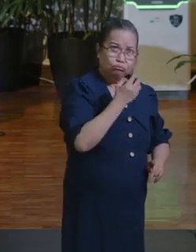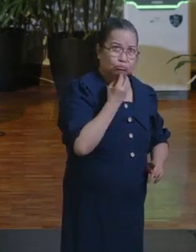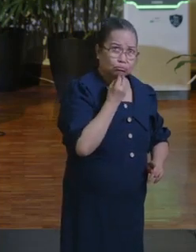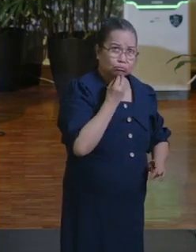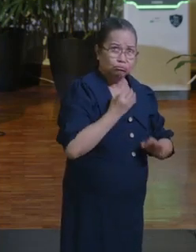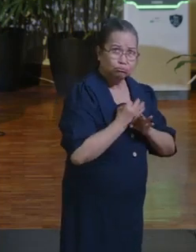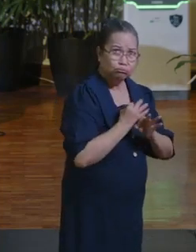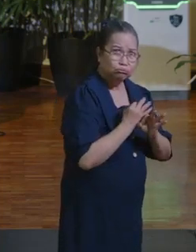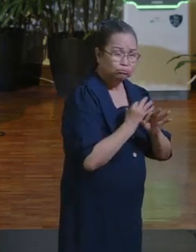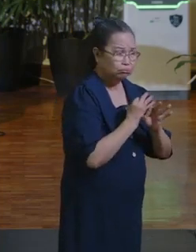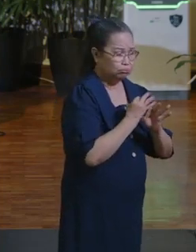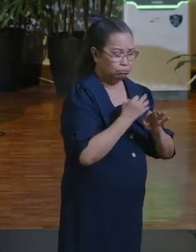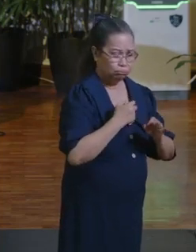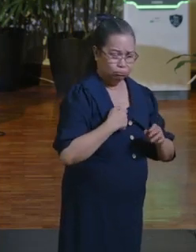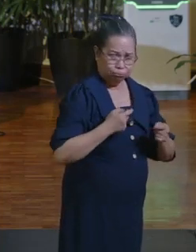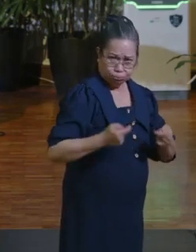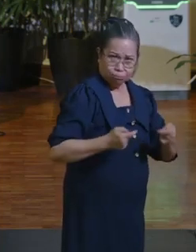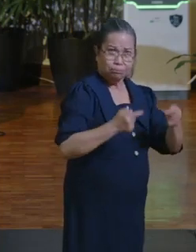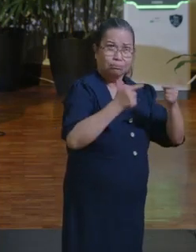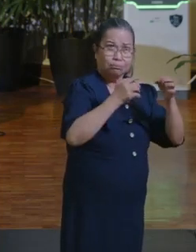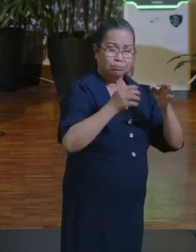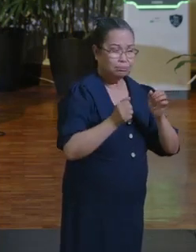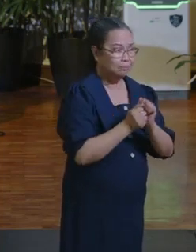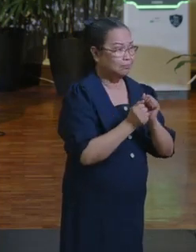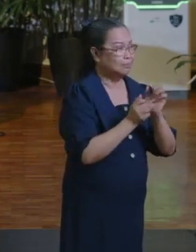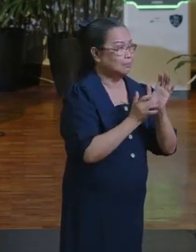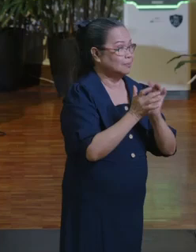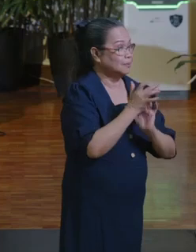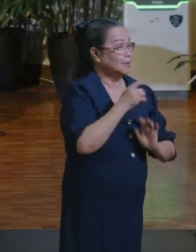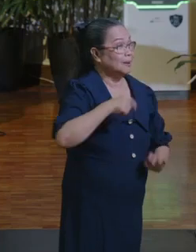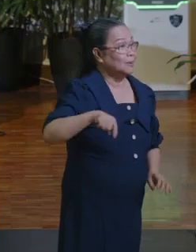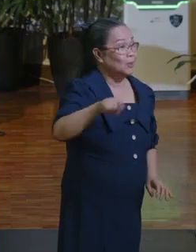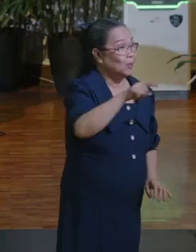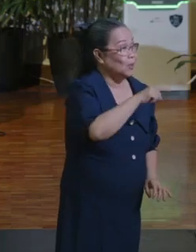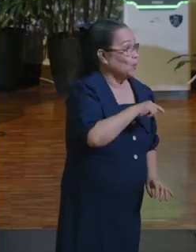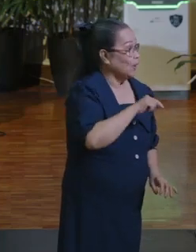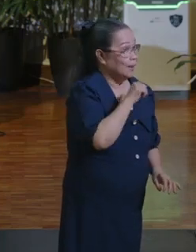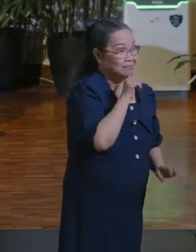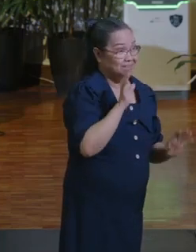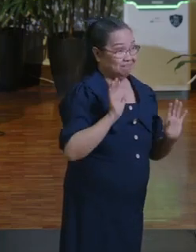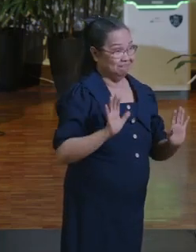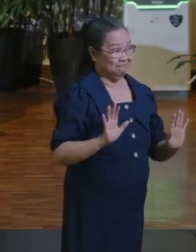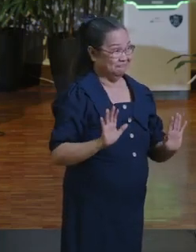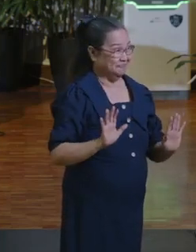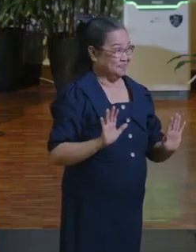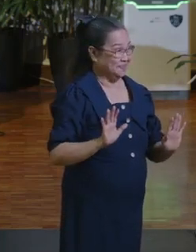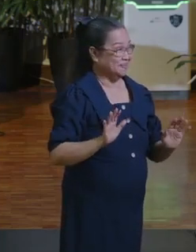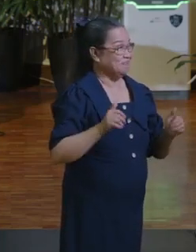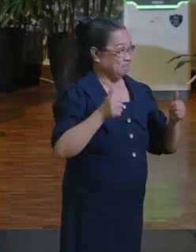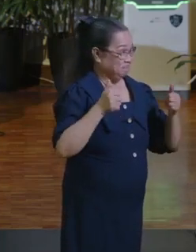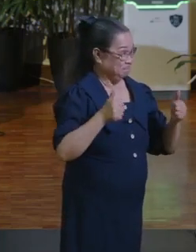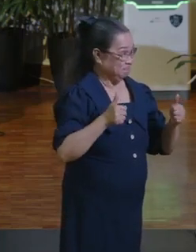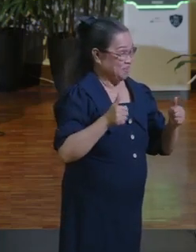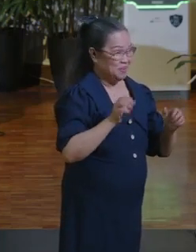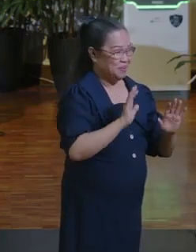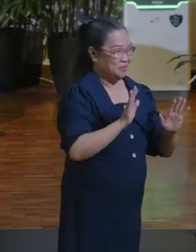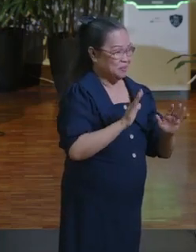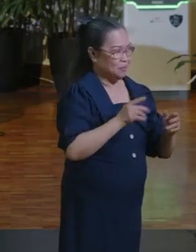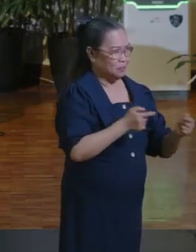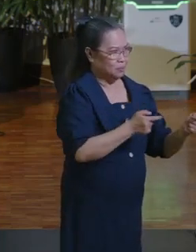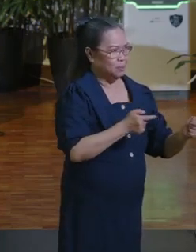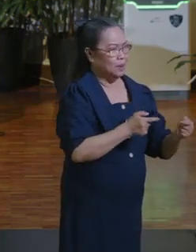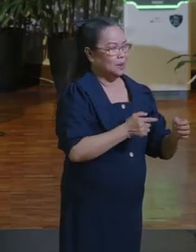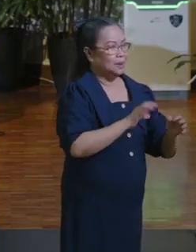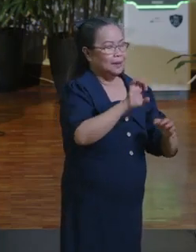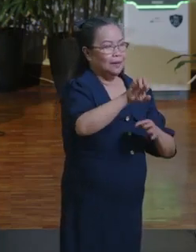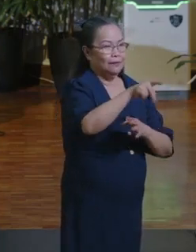eh. Palaban sila lahat kay Kristo eh. Tayo, hindi naman tayo ganun. Hindi tayo ganun. Okay.